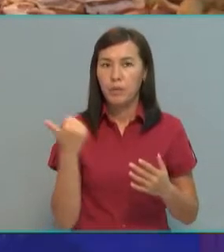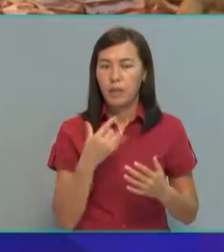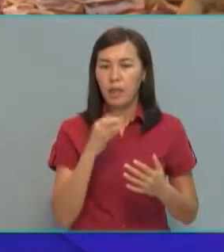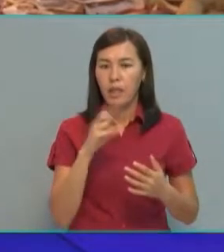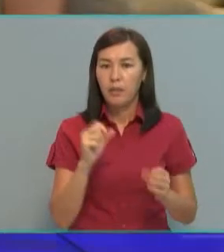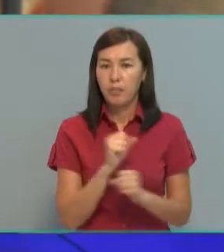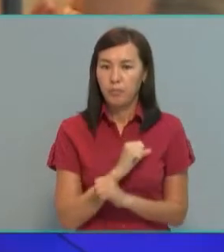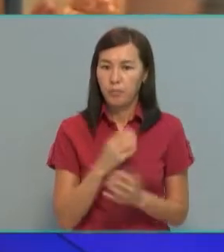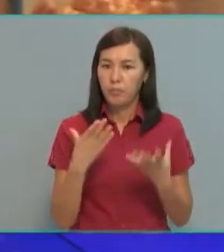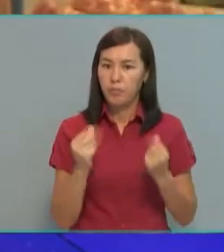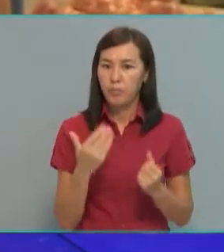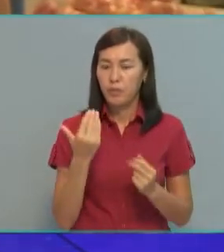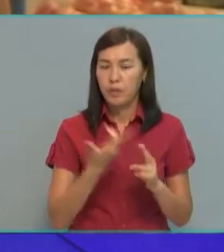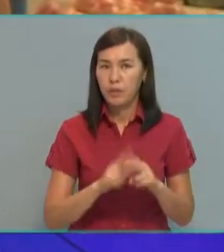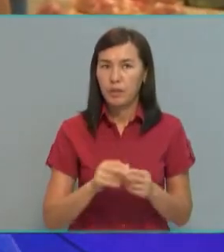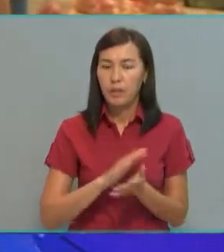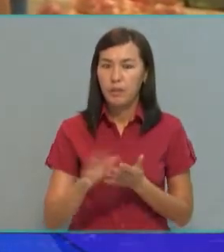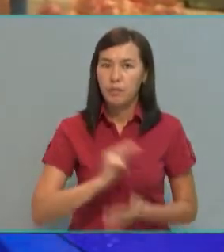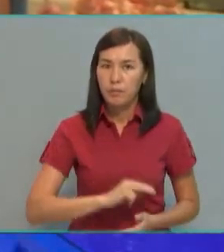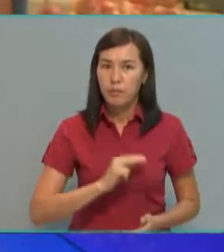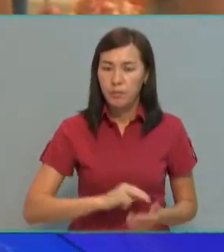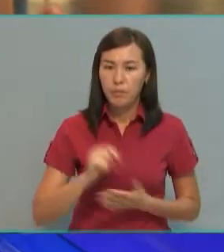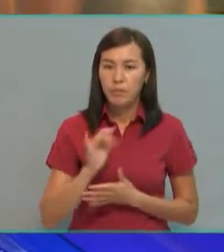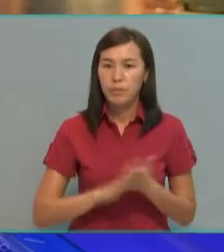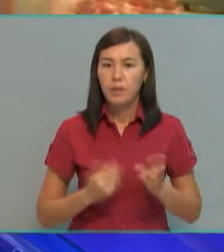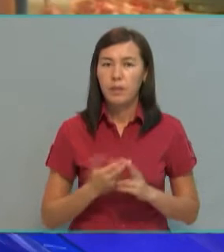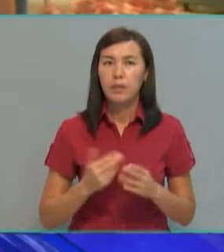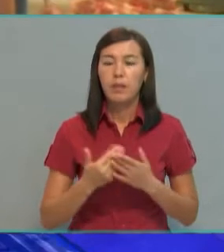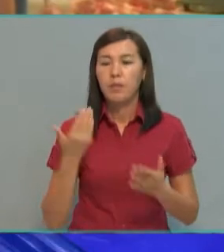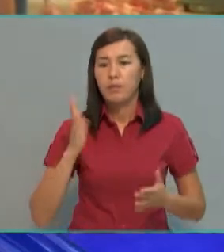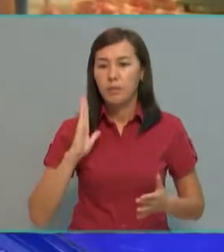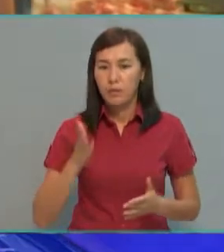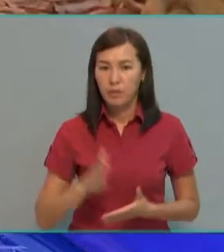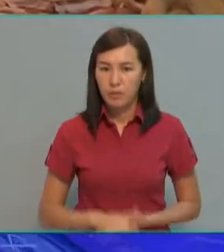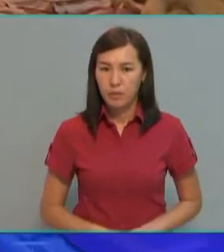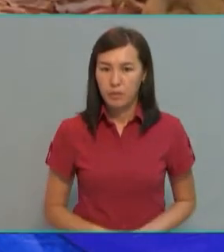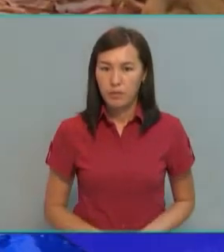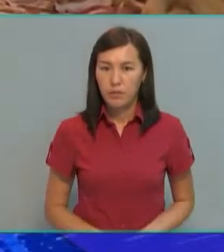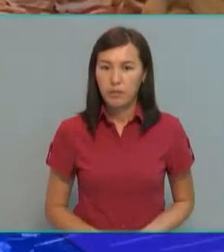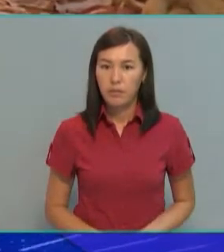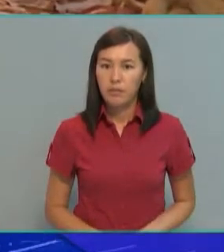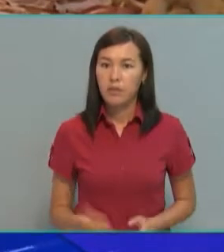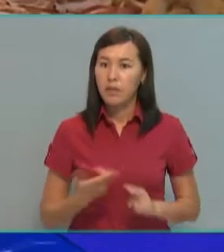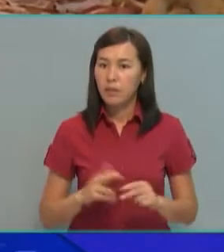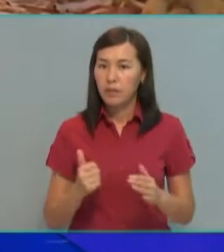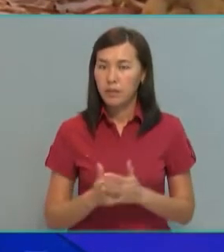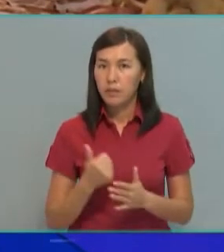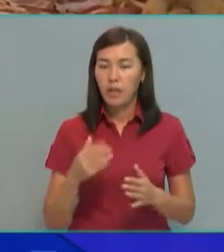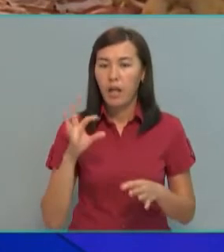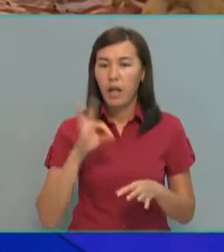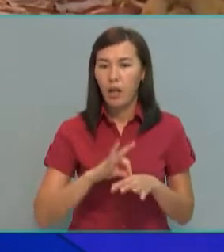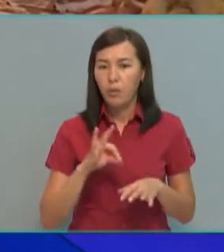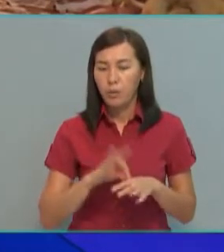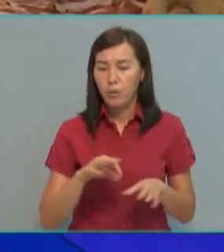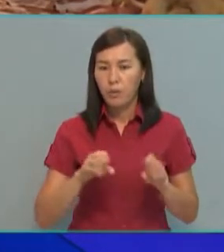рет демалыс күні біз ол дезинфекцияны жасап тұрамыз. Ол бұрыннан келе жатқан. Потому что біз осылай жеңбесек аурудың